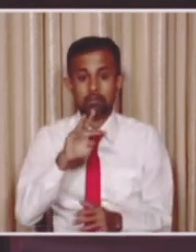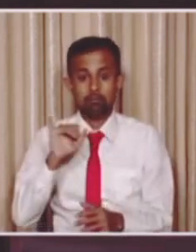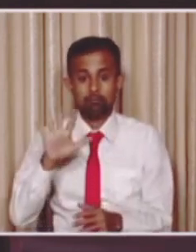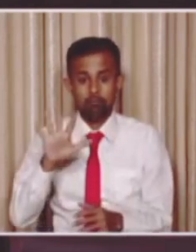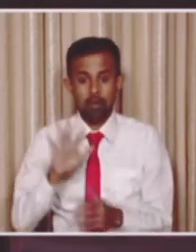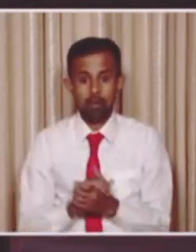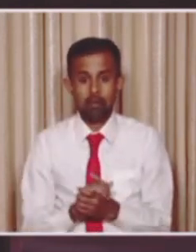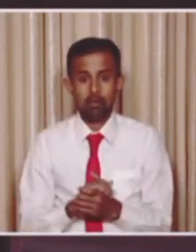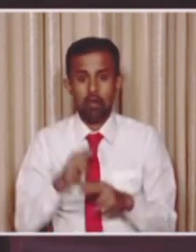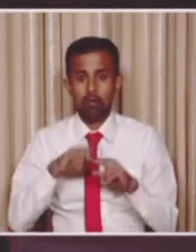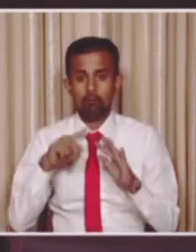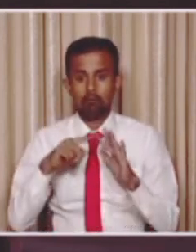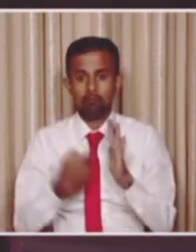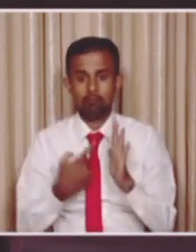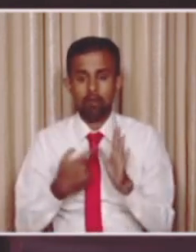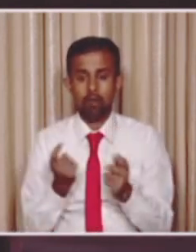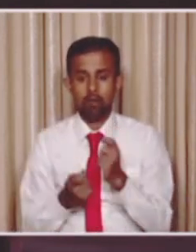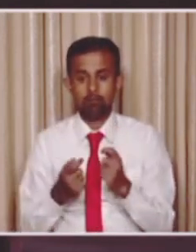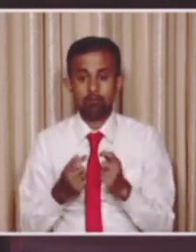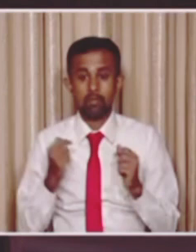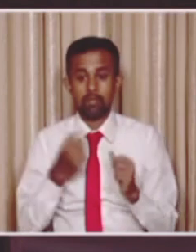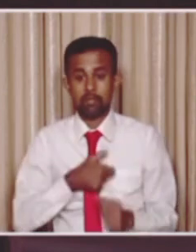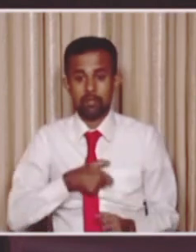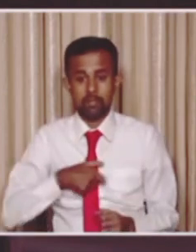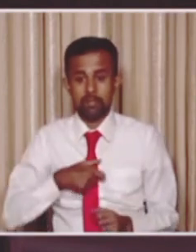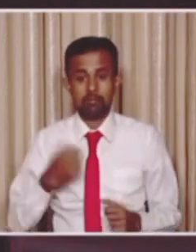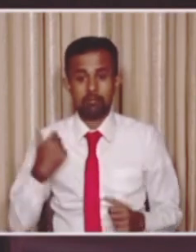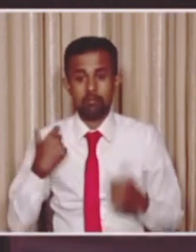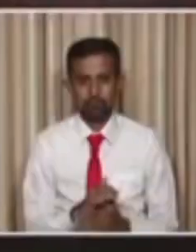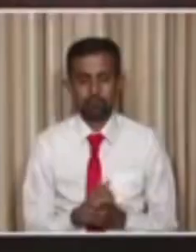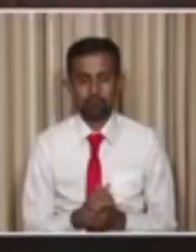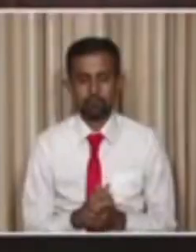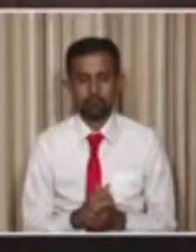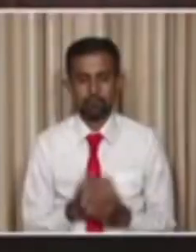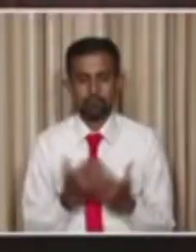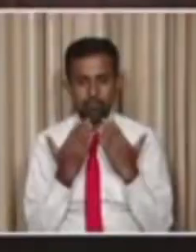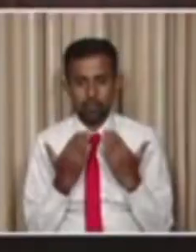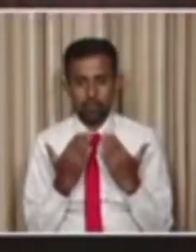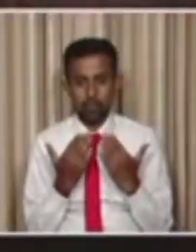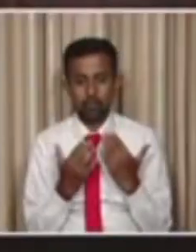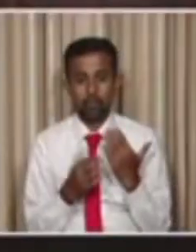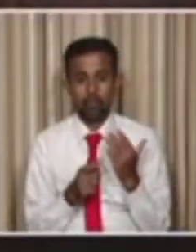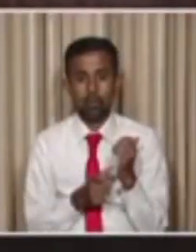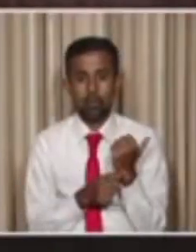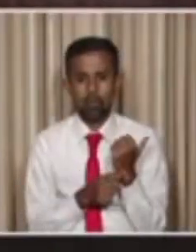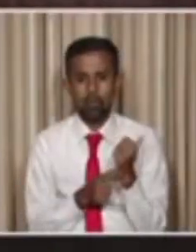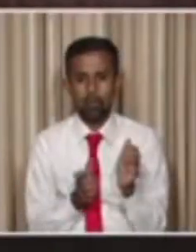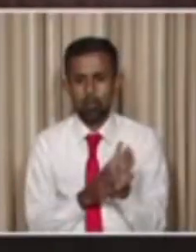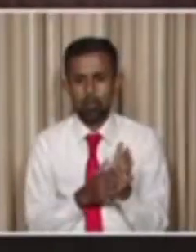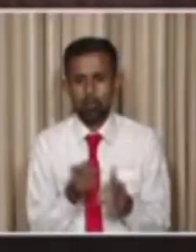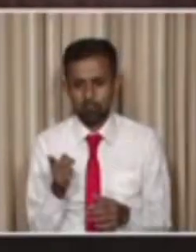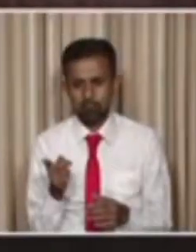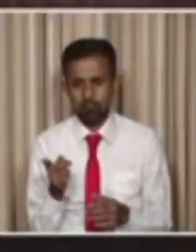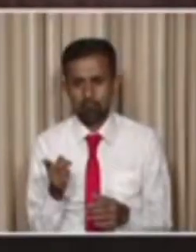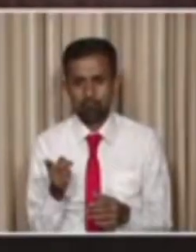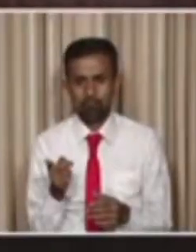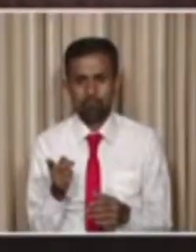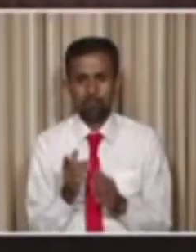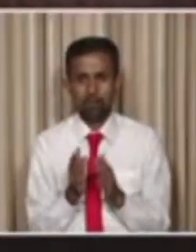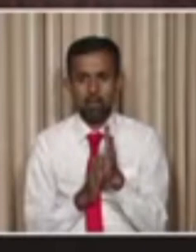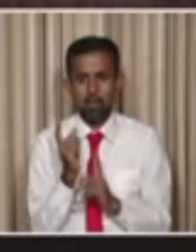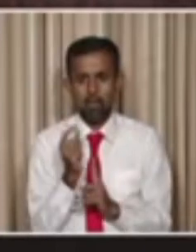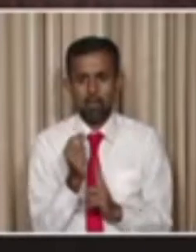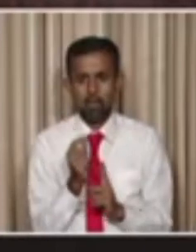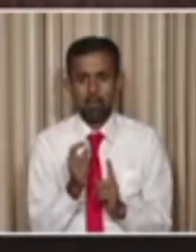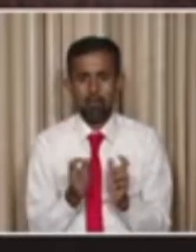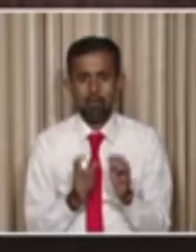365 ඒ වගේම fair play මේ ඔක්කොම ටී-ෂර්ට් වල ඇඳගෙන තමයි පහුගිය කාලේ ගැහුවේ. මම ප්‍රසාද ප්‍රශ්නයක් කියනවලු මේ අපේ මේ එමෙතුමාගේ